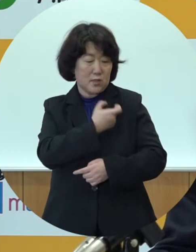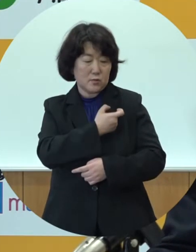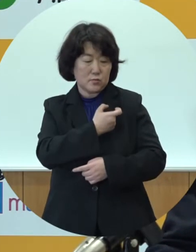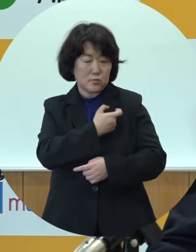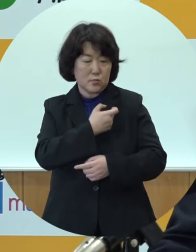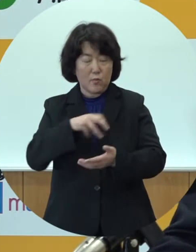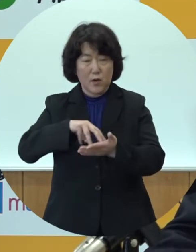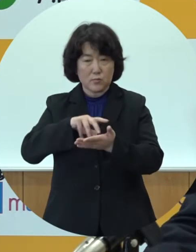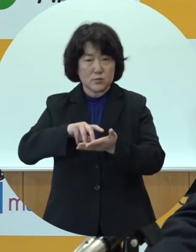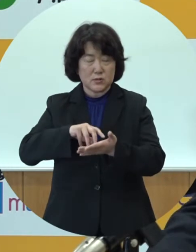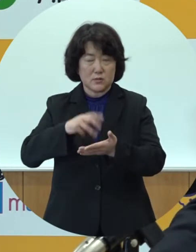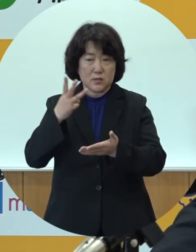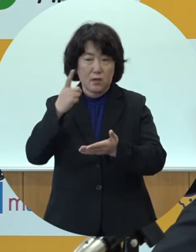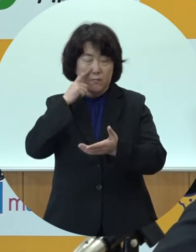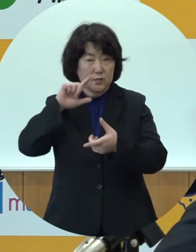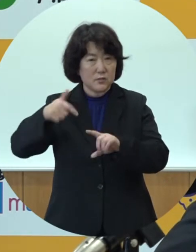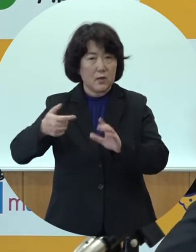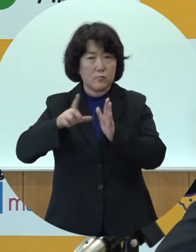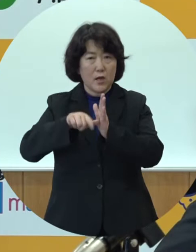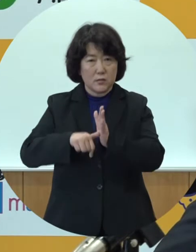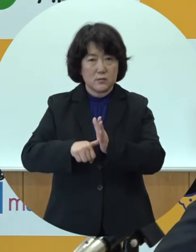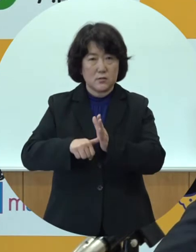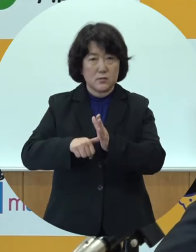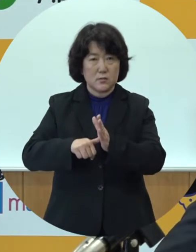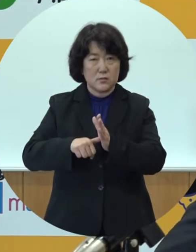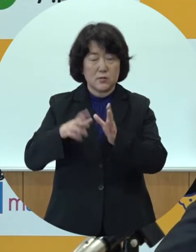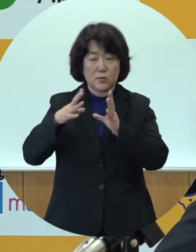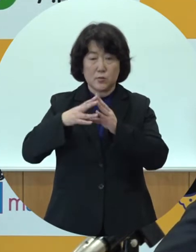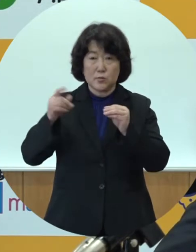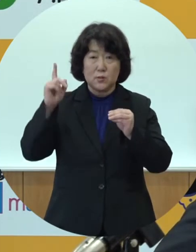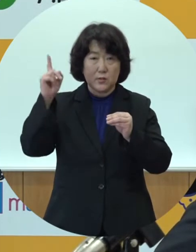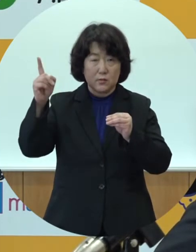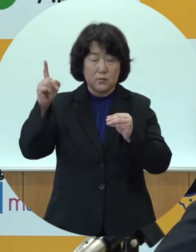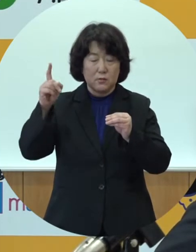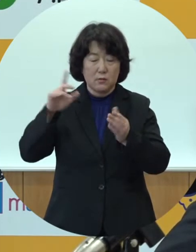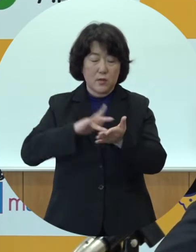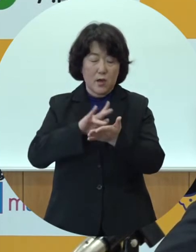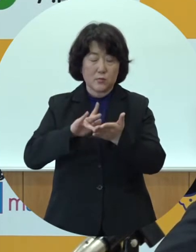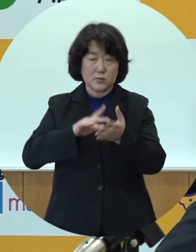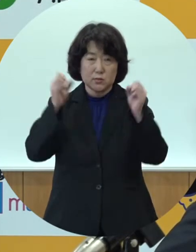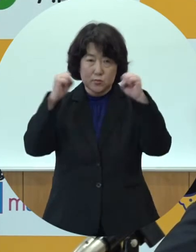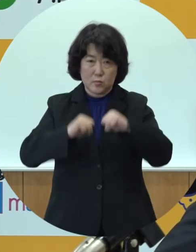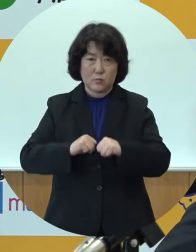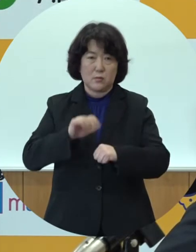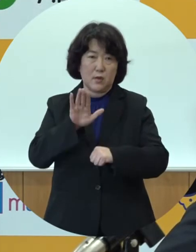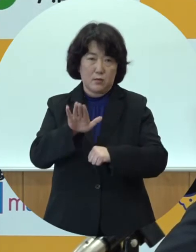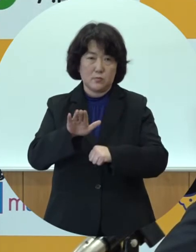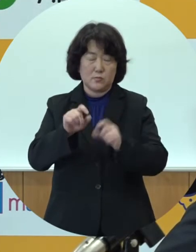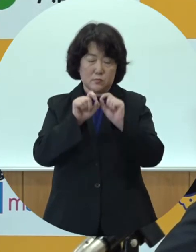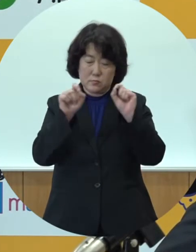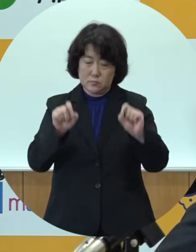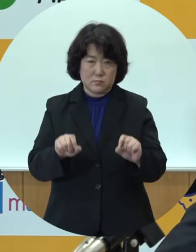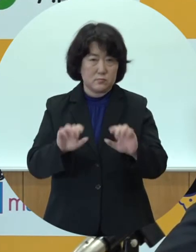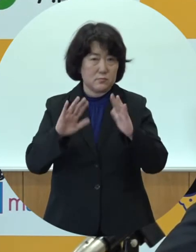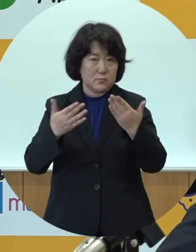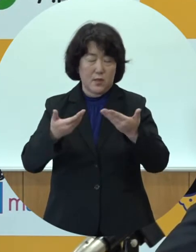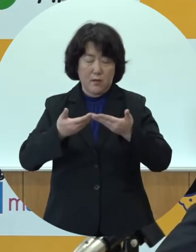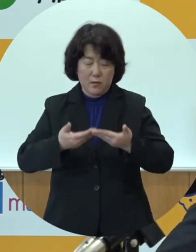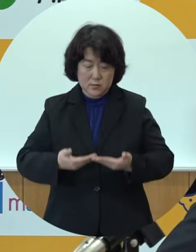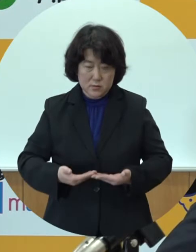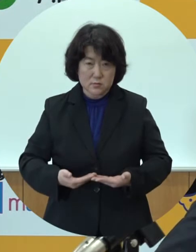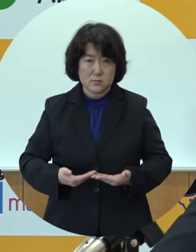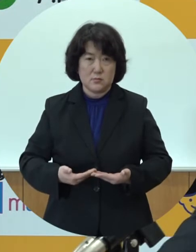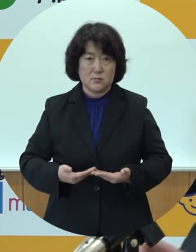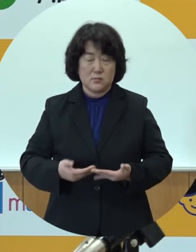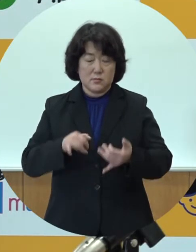、いずれのワクチンも国におきまして薬事承認を得られておりますので、ご安心して